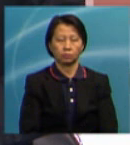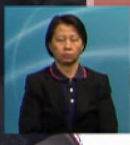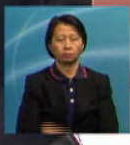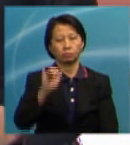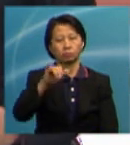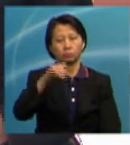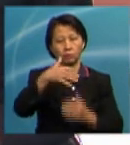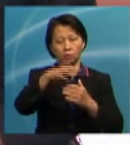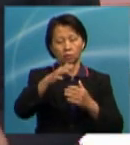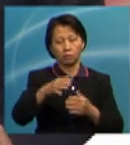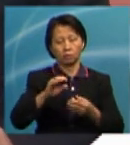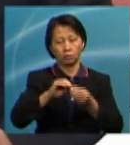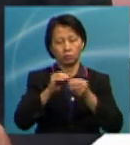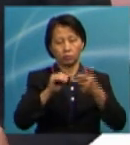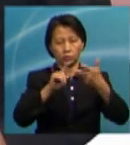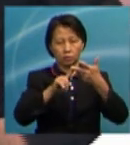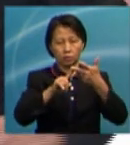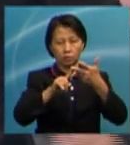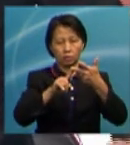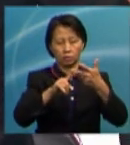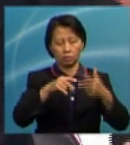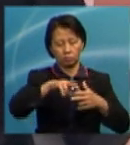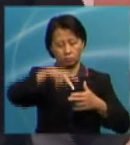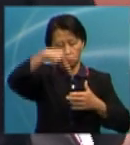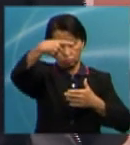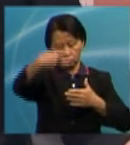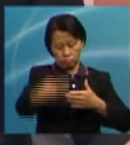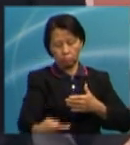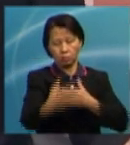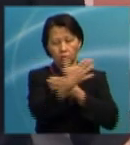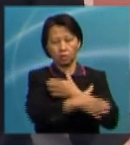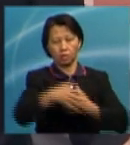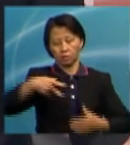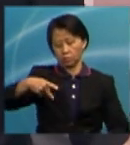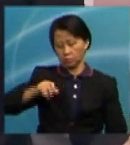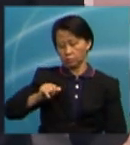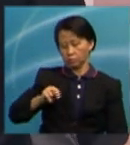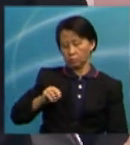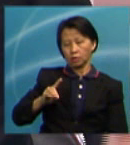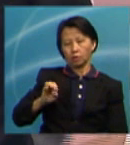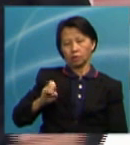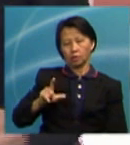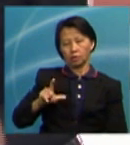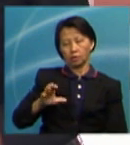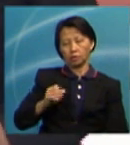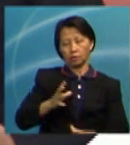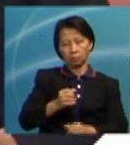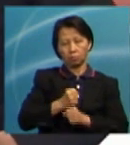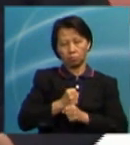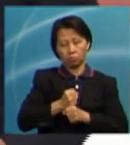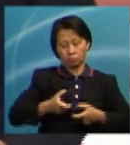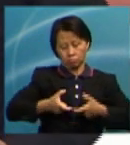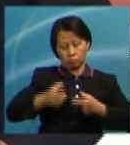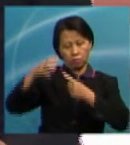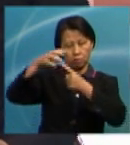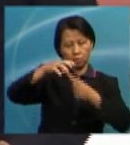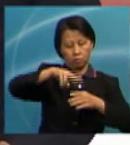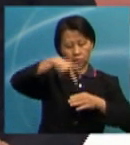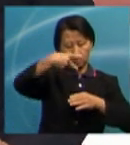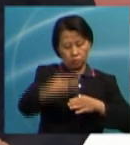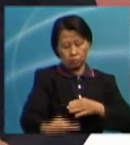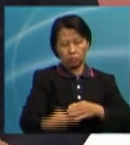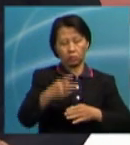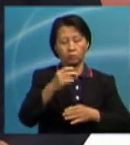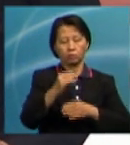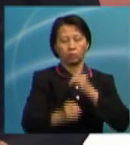ya selepas Gangsa ratu ratu terujung negara Panda Lela rinong terus meraih pingat di kejohanan terujung dunia Fina